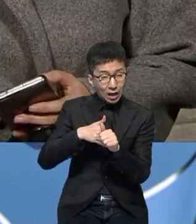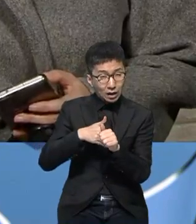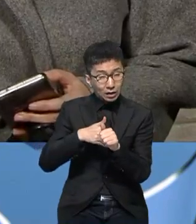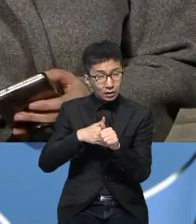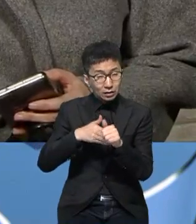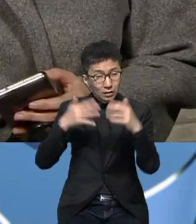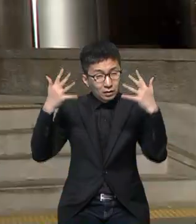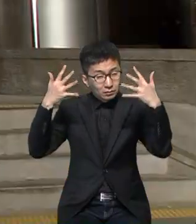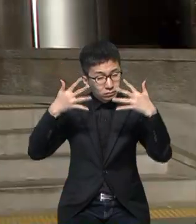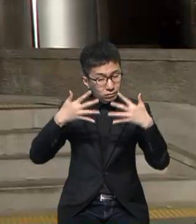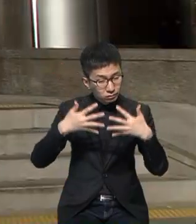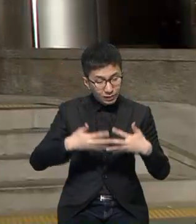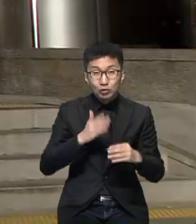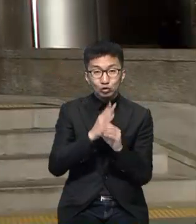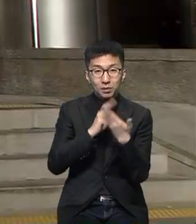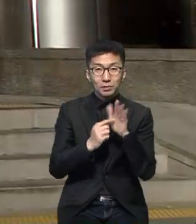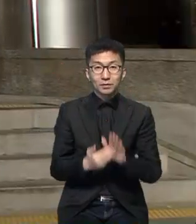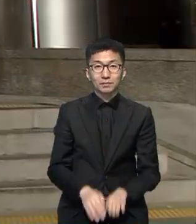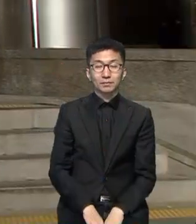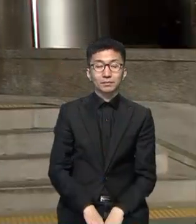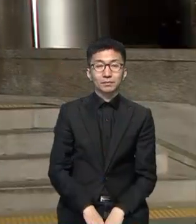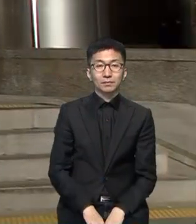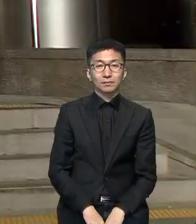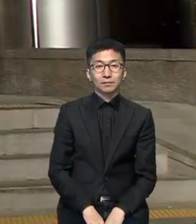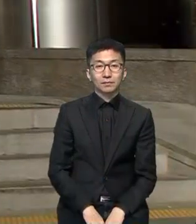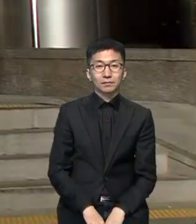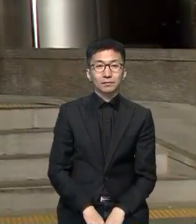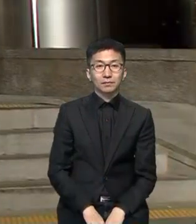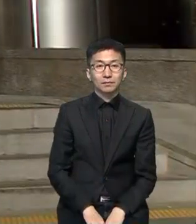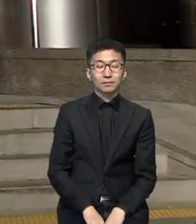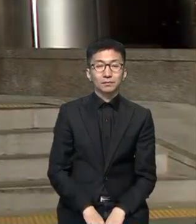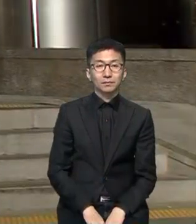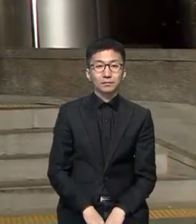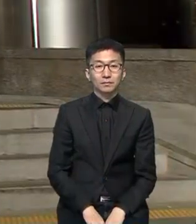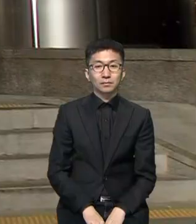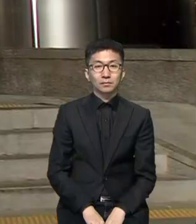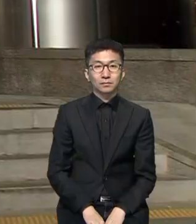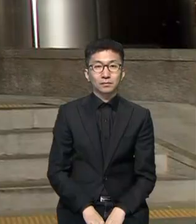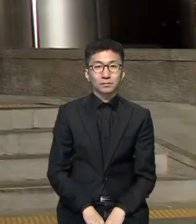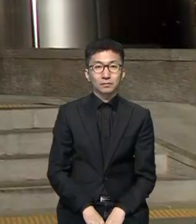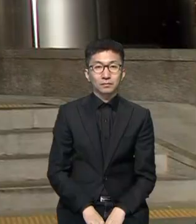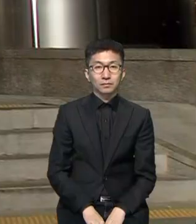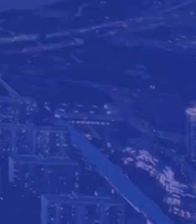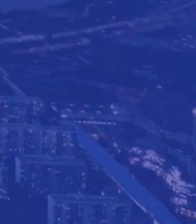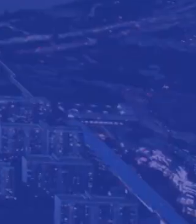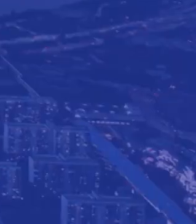맞춰나가고 있다고 밝혔습니다. 지금까지 국가수사본부에서 SBS 박하정입니다.